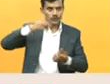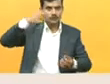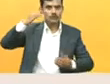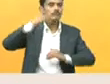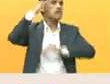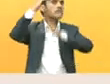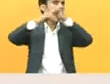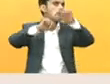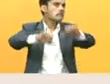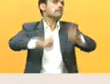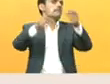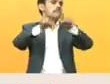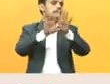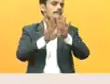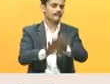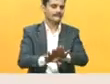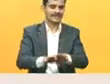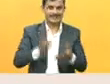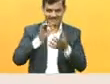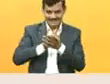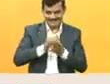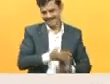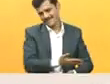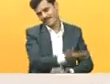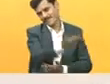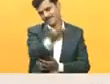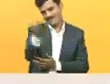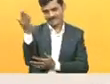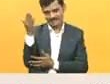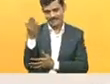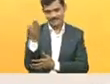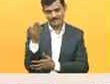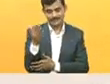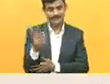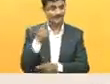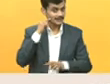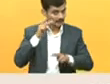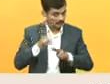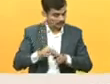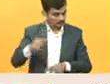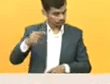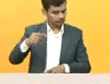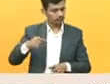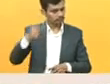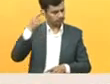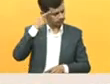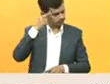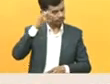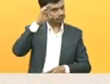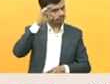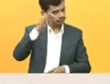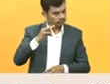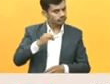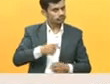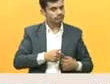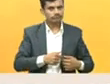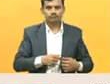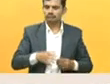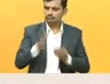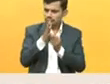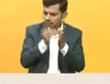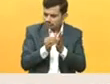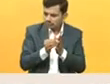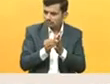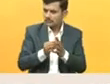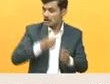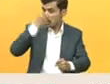उड़ान मिलेगी। मेरे प्यारे देशवासियों, नेक नियत से निस्वार्थ भावना के साथ